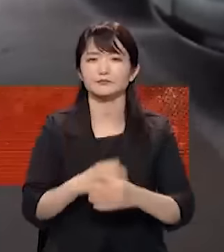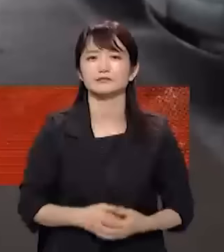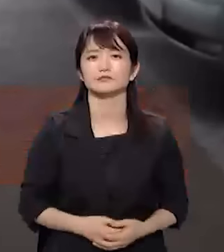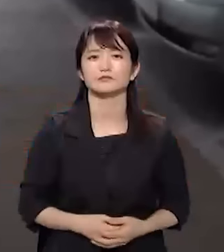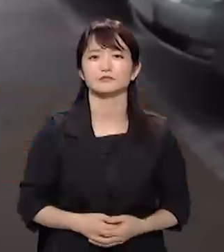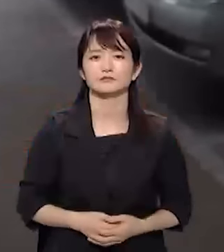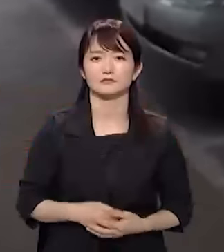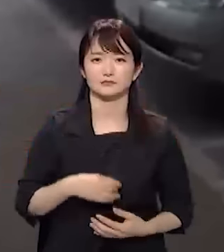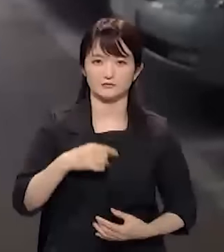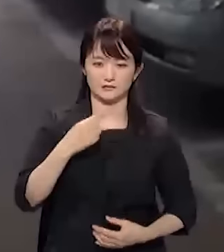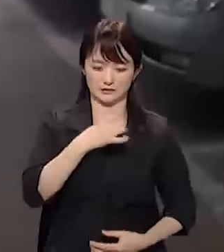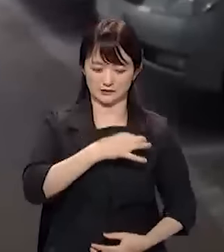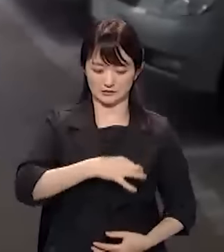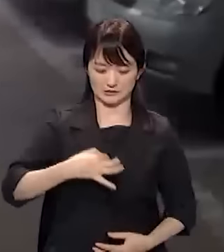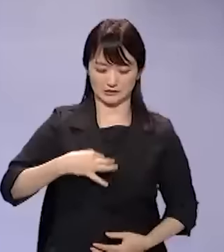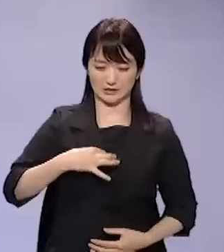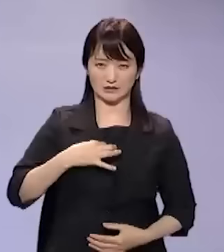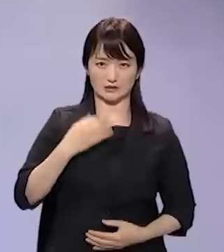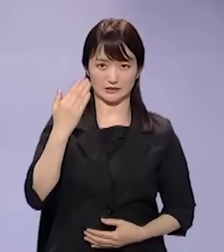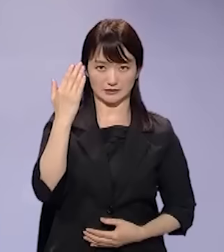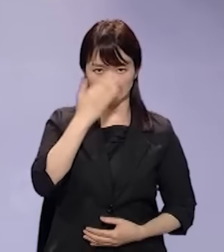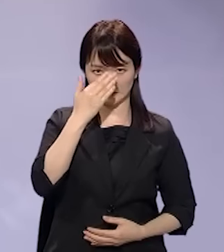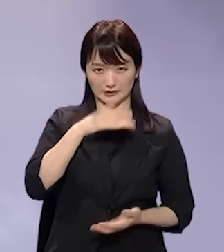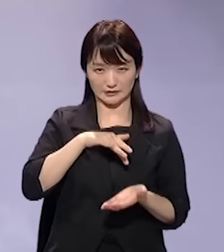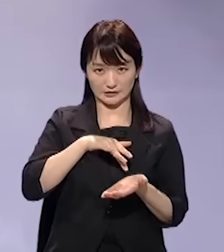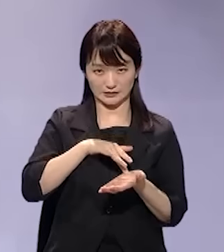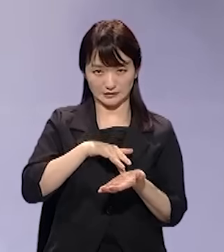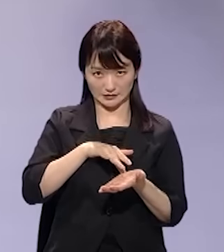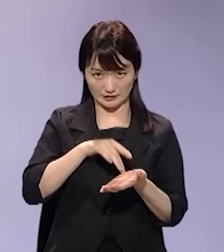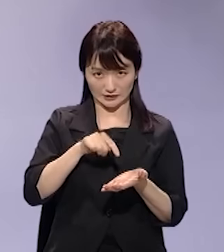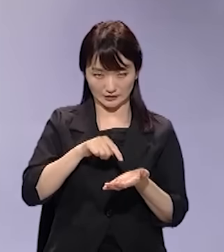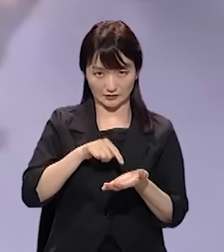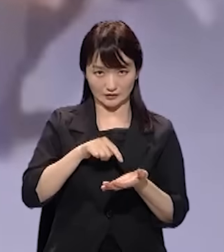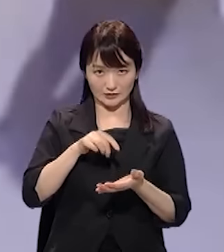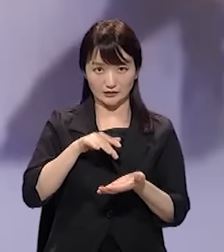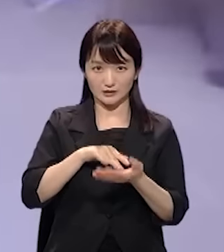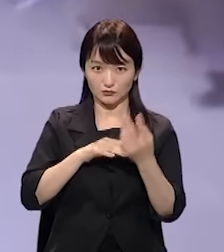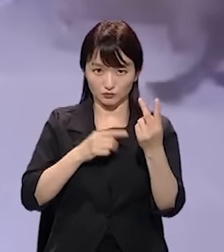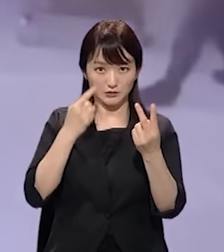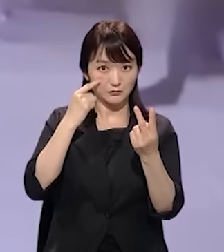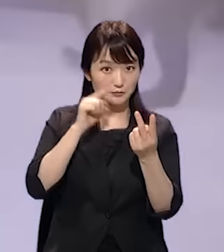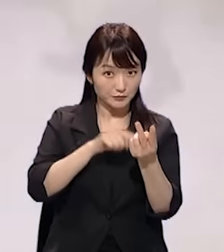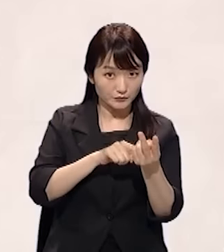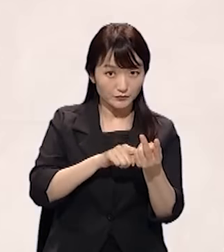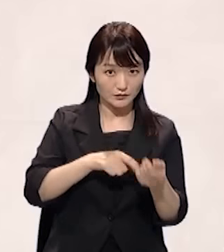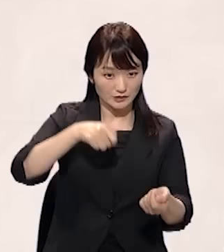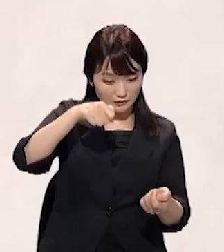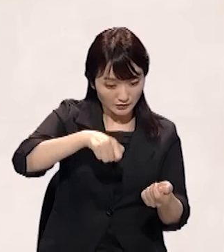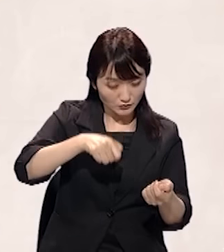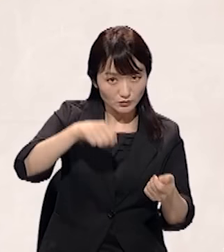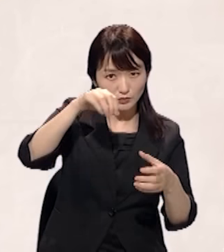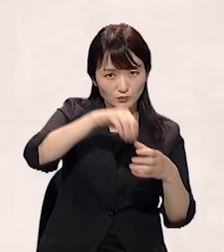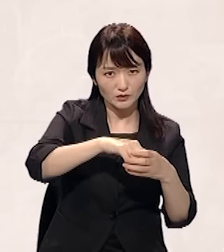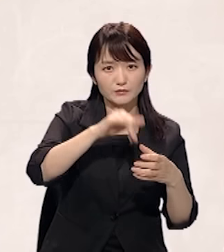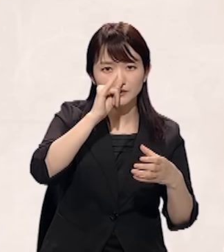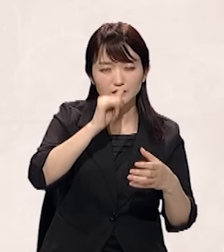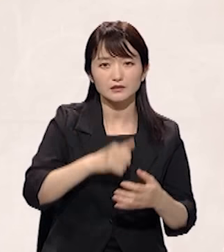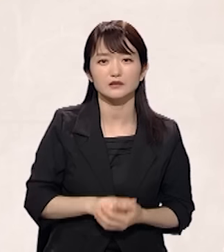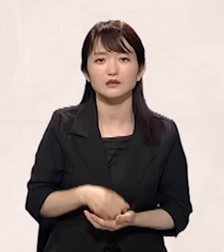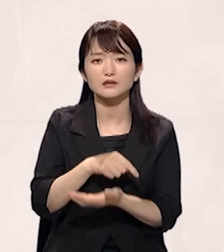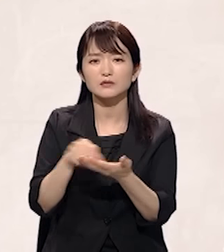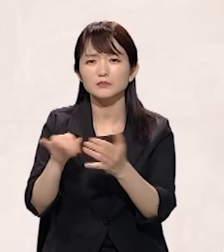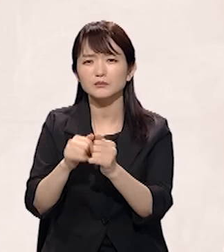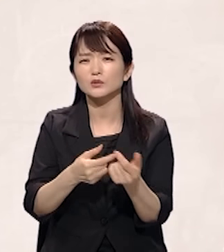일단 위세척에게는 두 가지 농약 성분이 들어 있는 걸로 나타났습니다 모두 살 제에 들어 있는 걸로 알려졌습니다 또